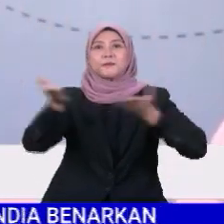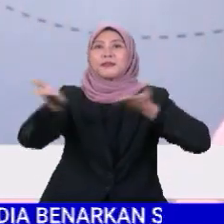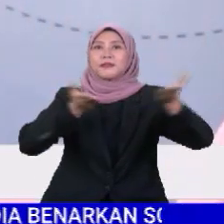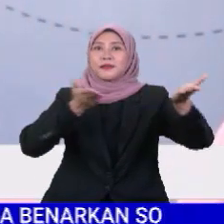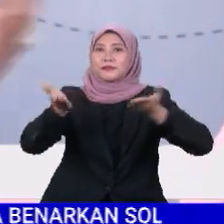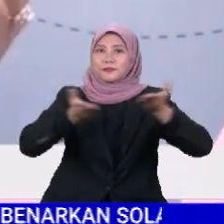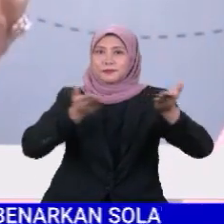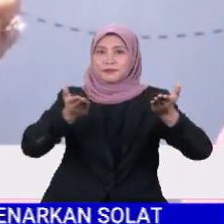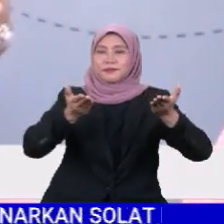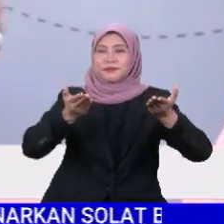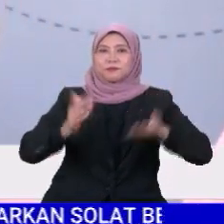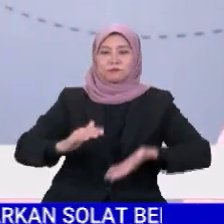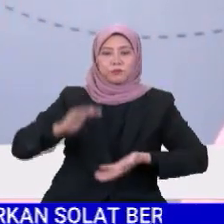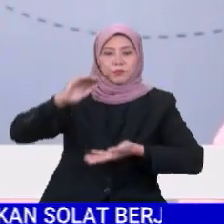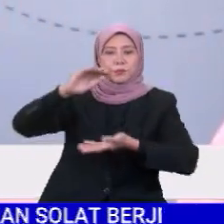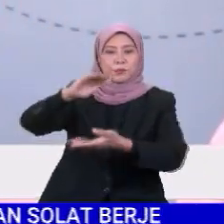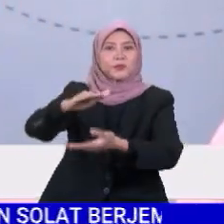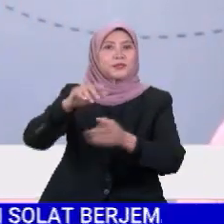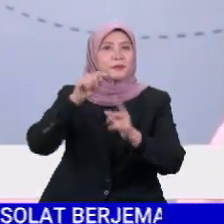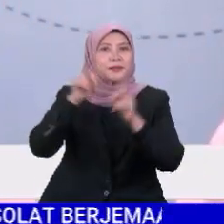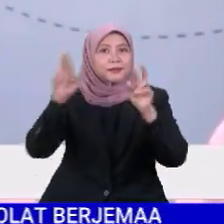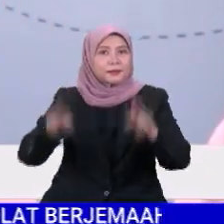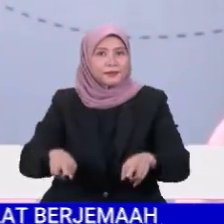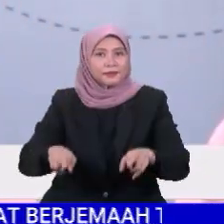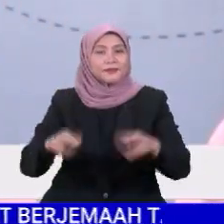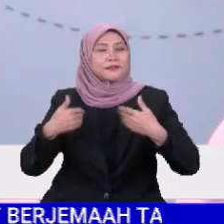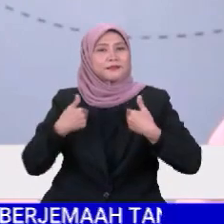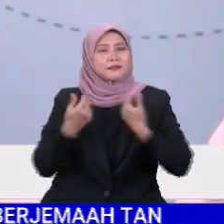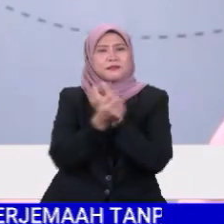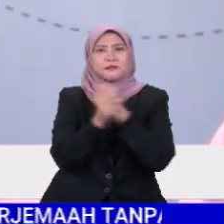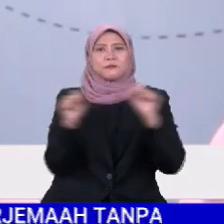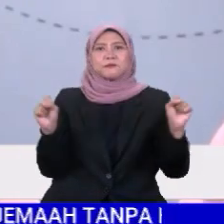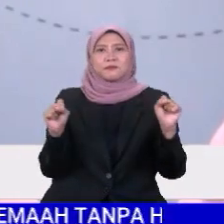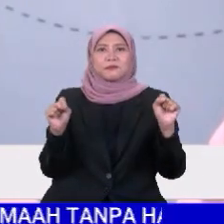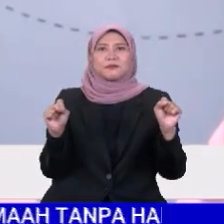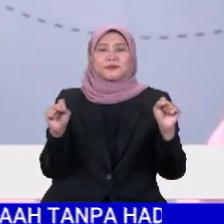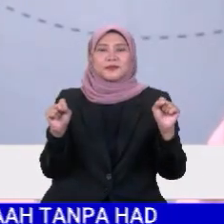perkhidmatan-perkhidmatan ya direct kepada rakyat. Kita ada sediakan